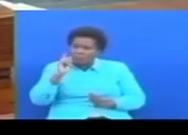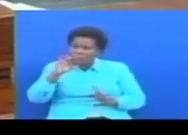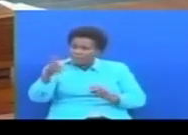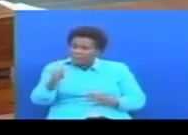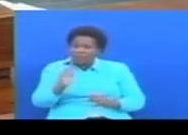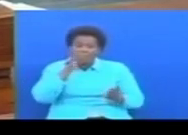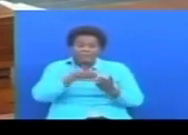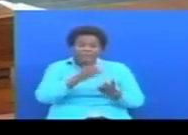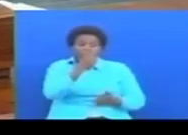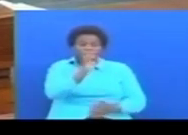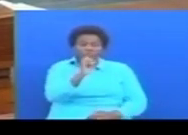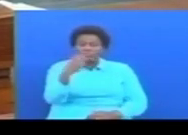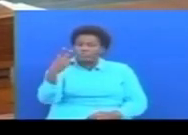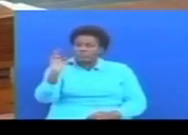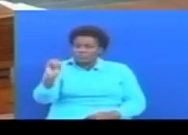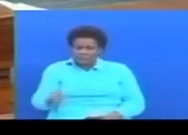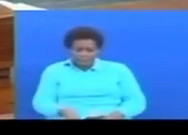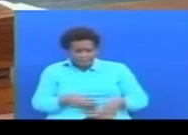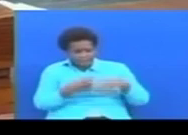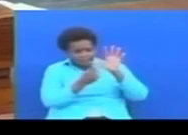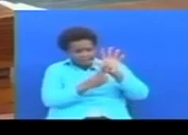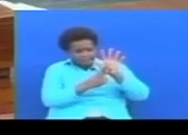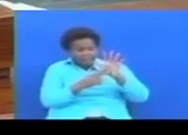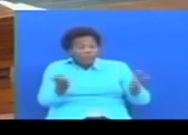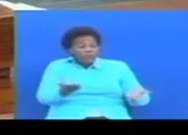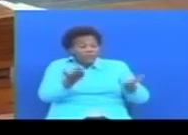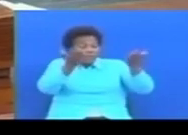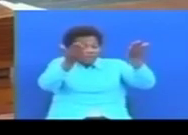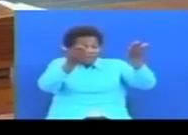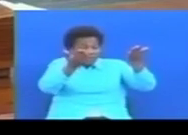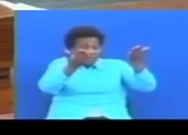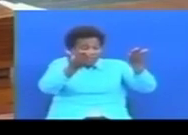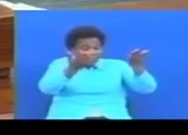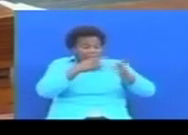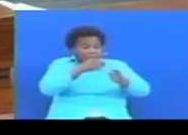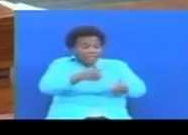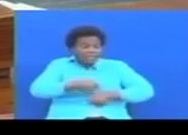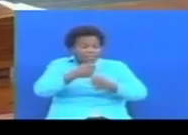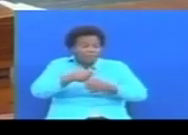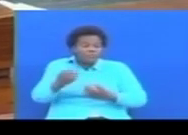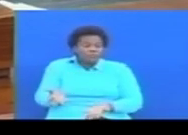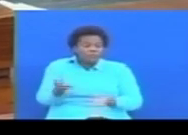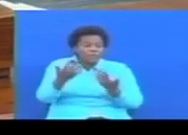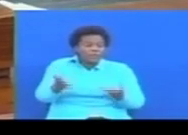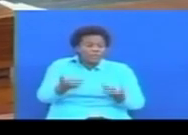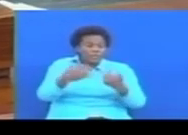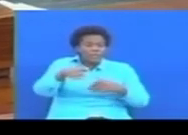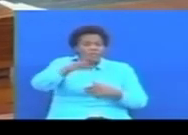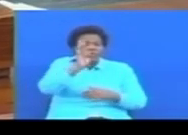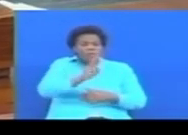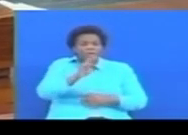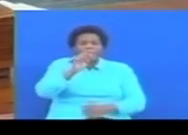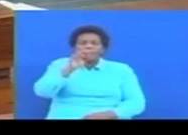Saba, kuanzisha na kuendeleza skimu ya umwagiliaji katika eneo la Kitengule wilaya ya Karagwe ifikapo